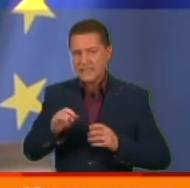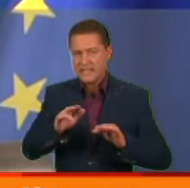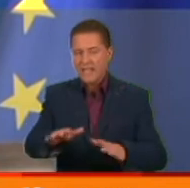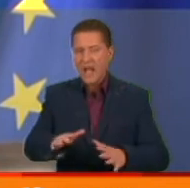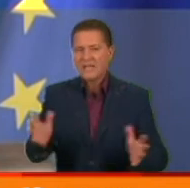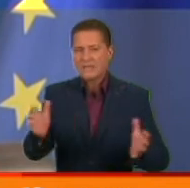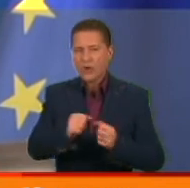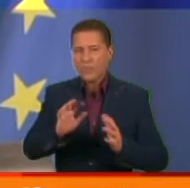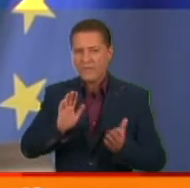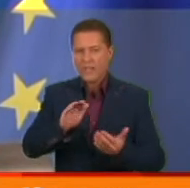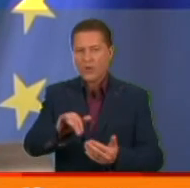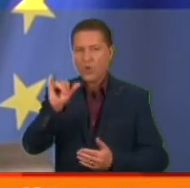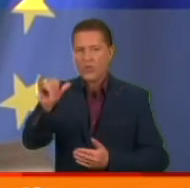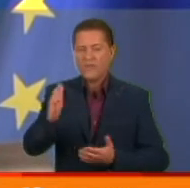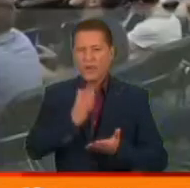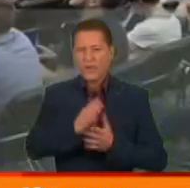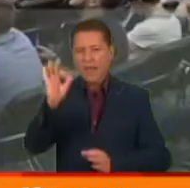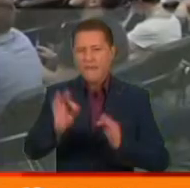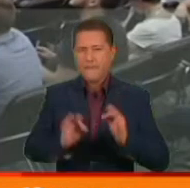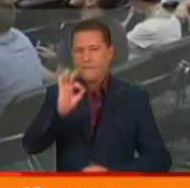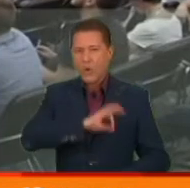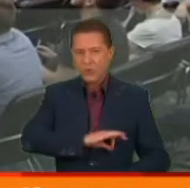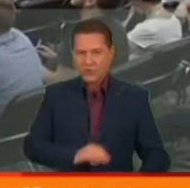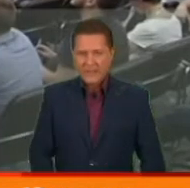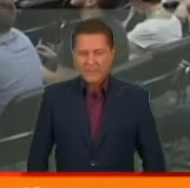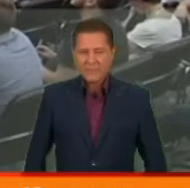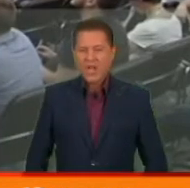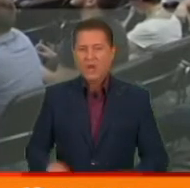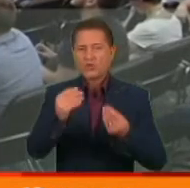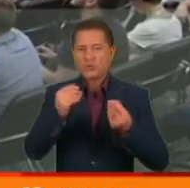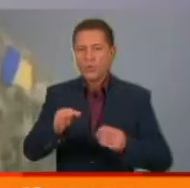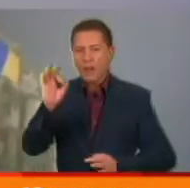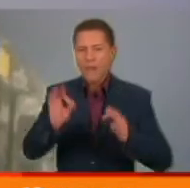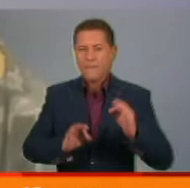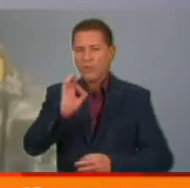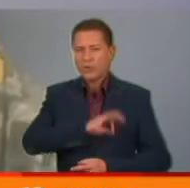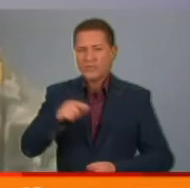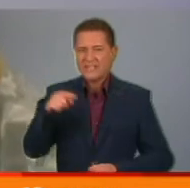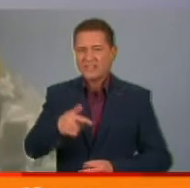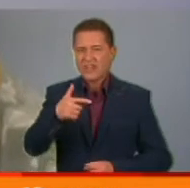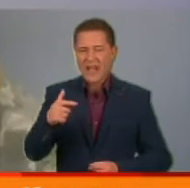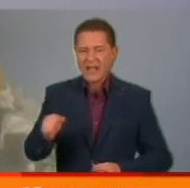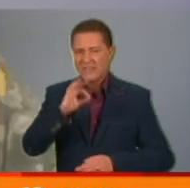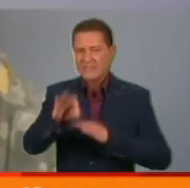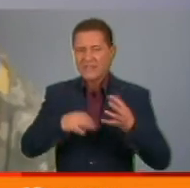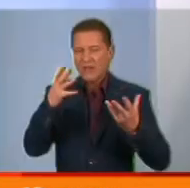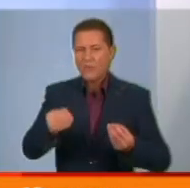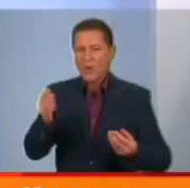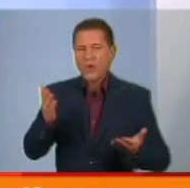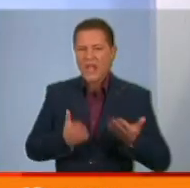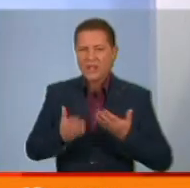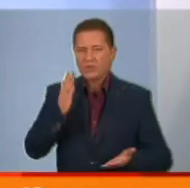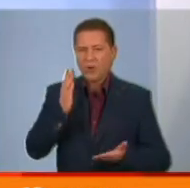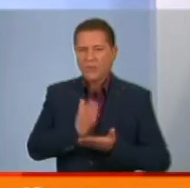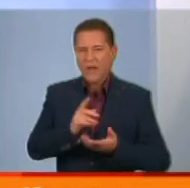техніку, в нього є ці так звані бонуси. Суми бонусів такі. 1000 гривень за добу, якщо військовик мав